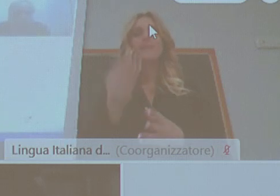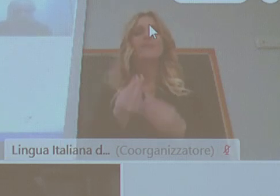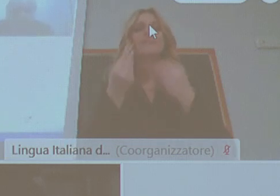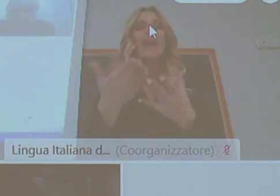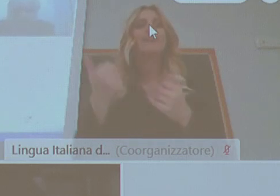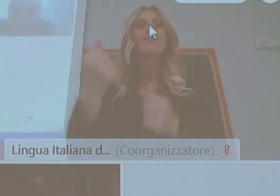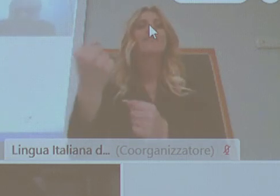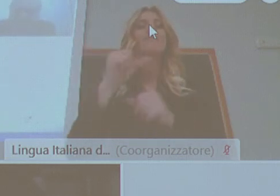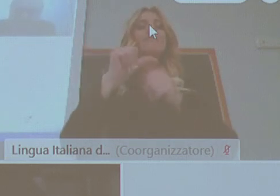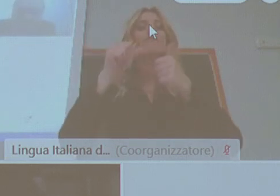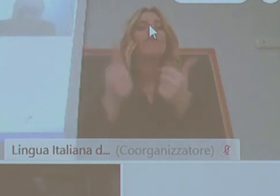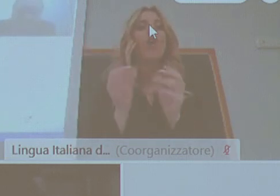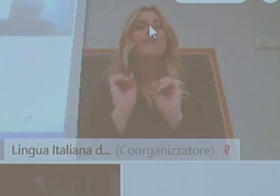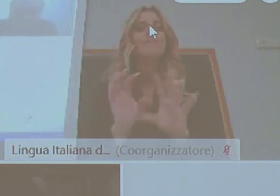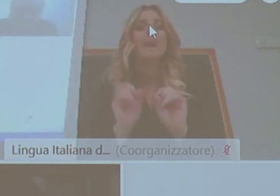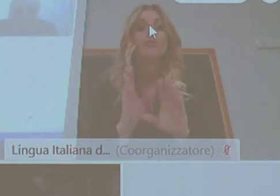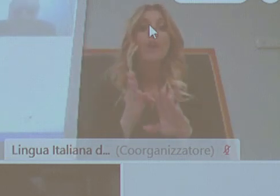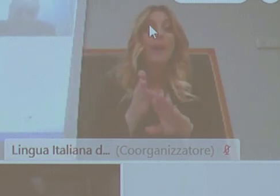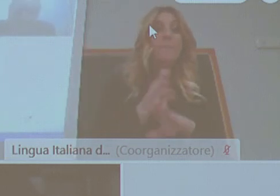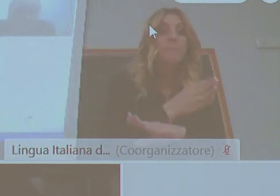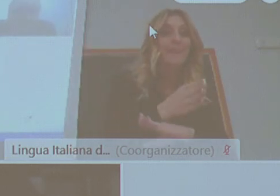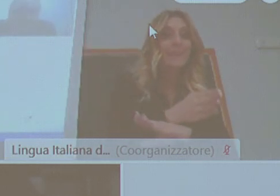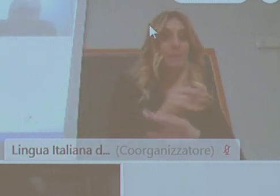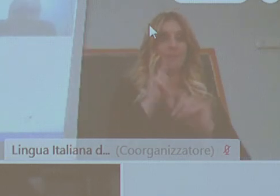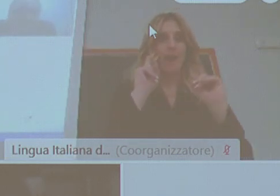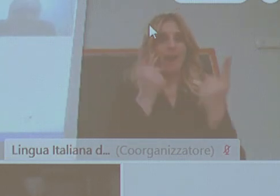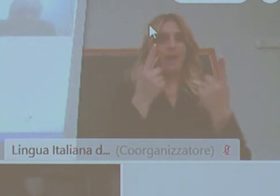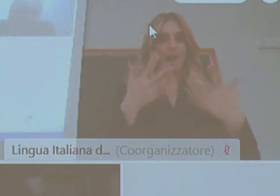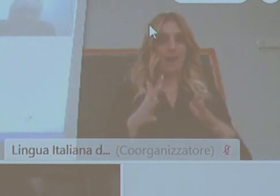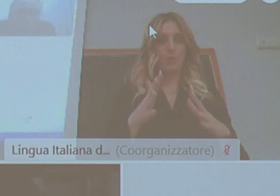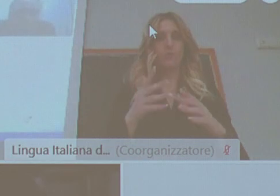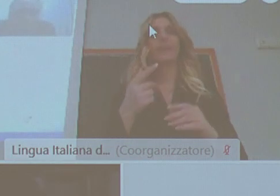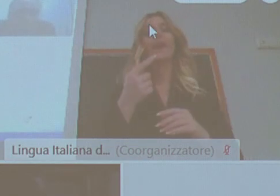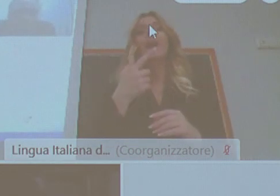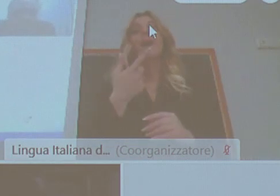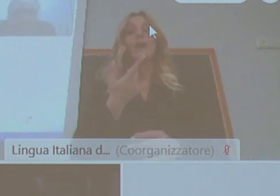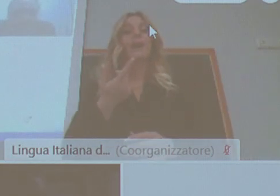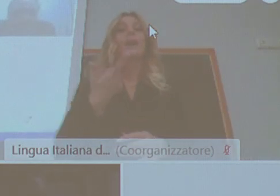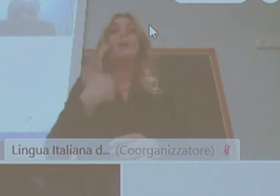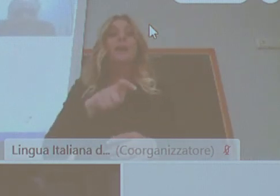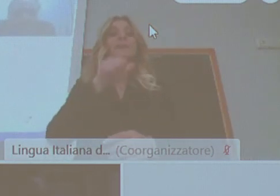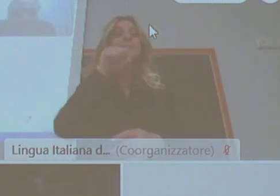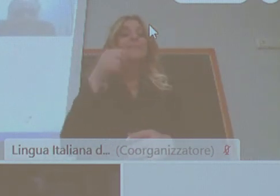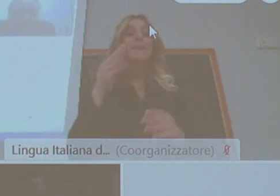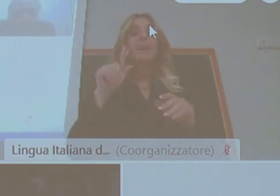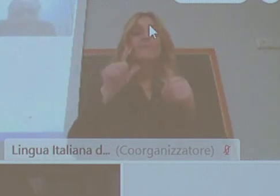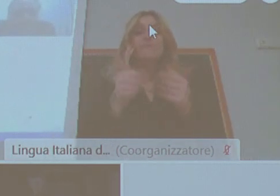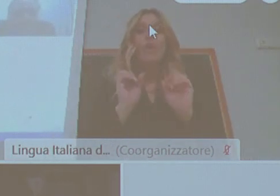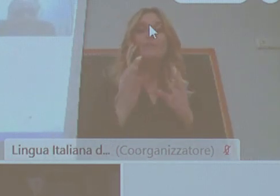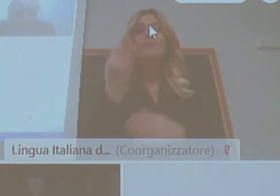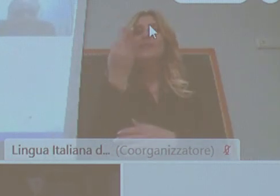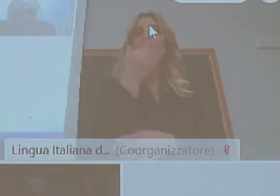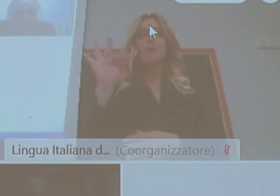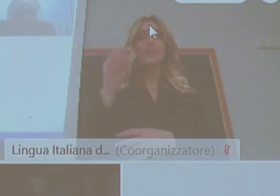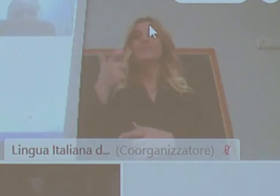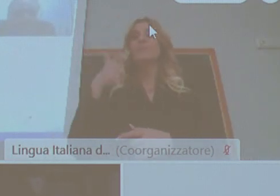formazione post laurea, quindi una formazione che sia specialistica, perché non è possibile nei corsi di